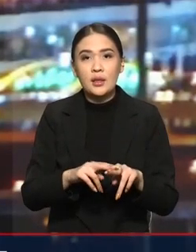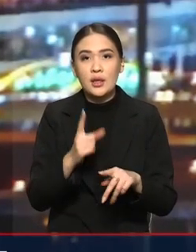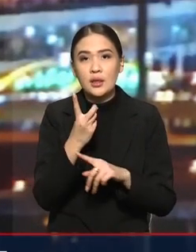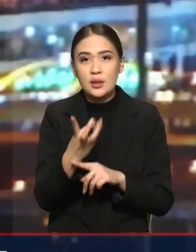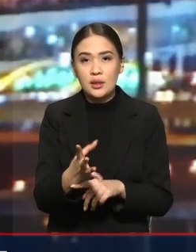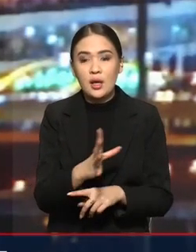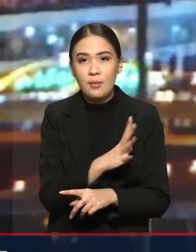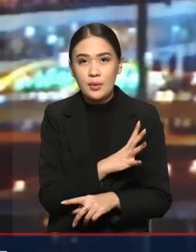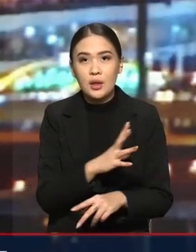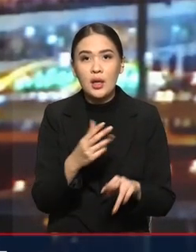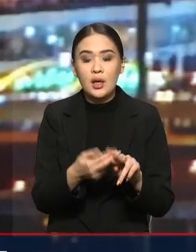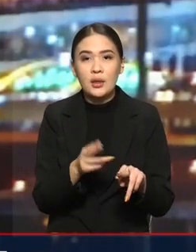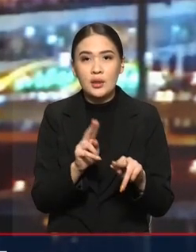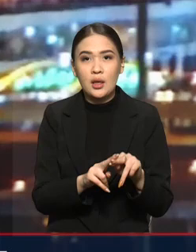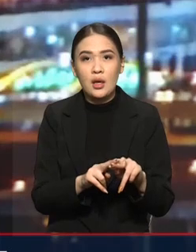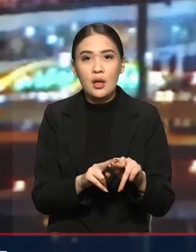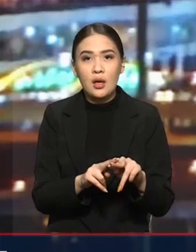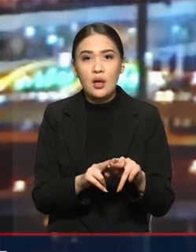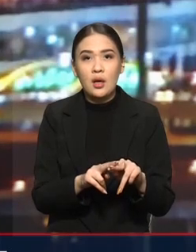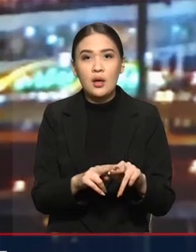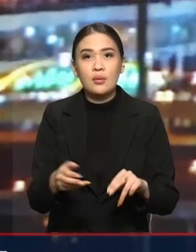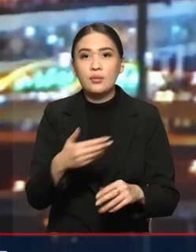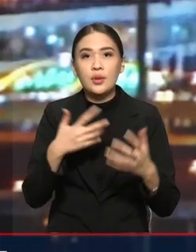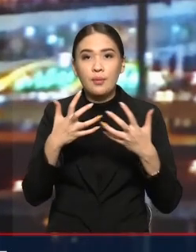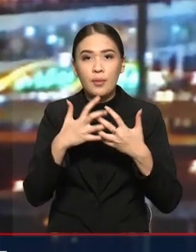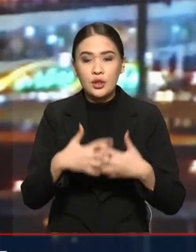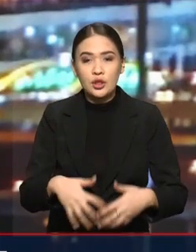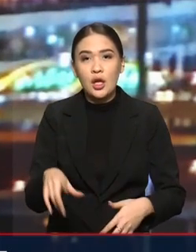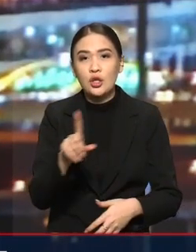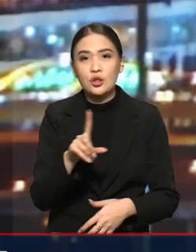вещей но мы посчитали